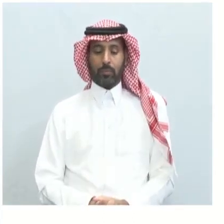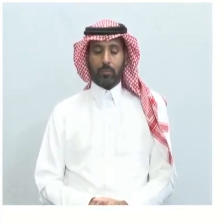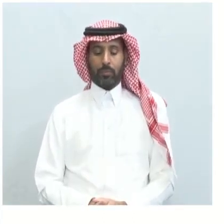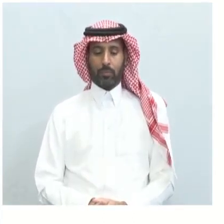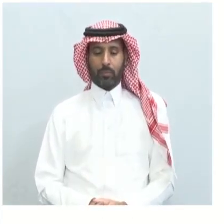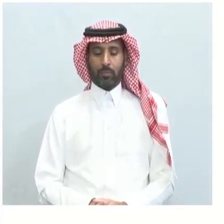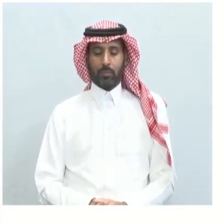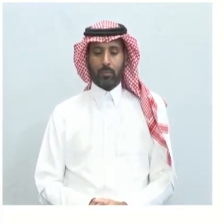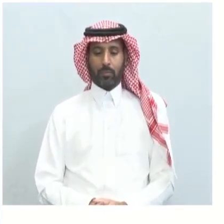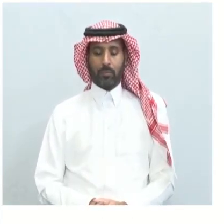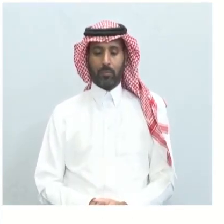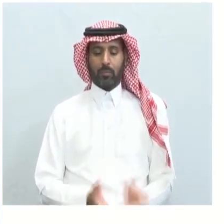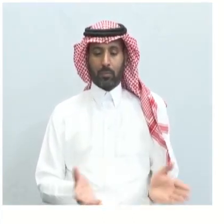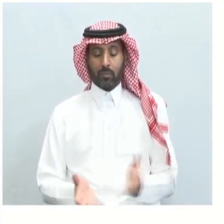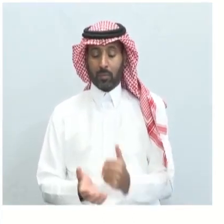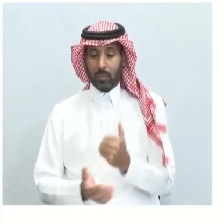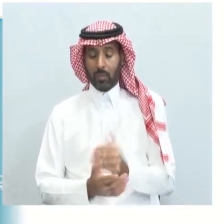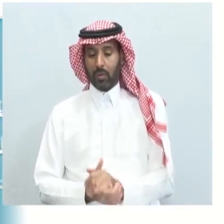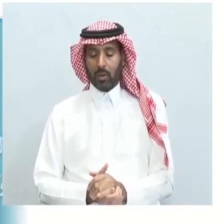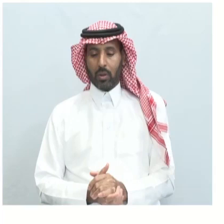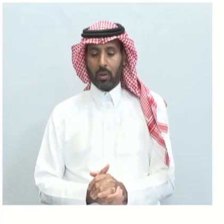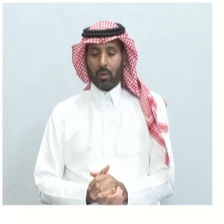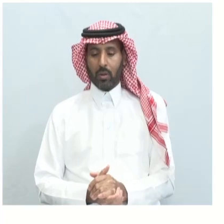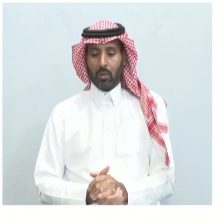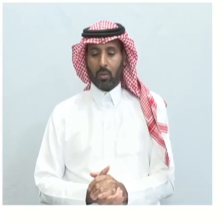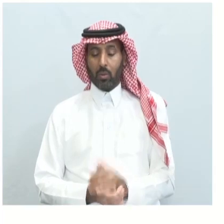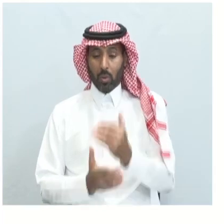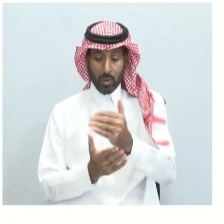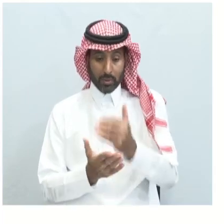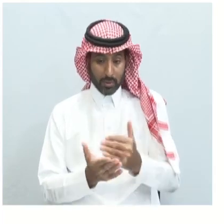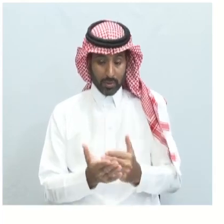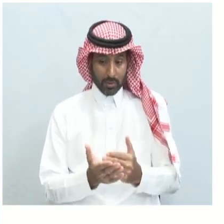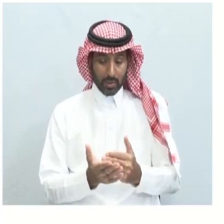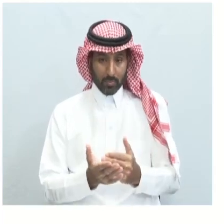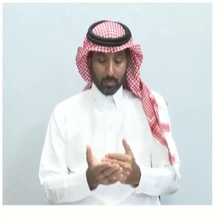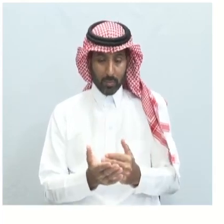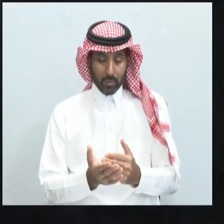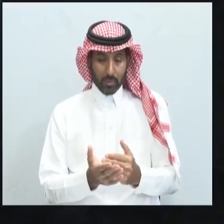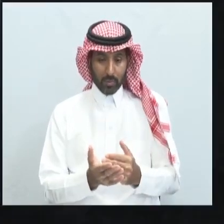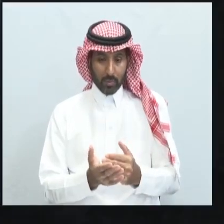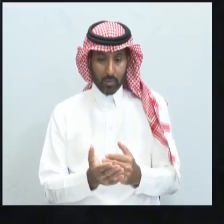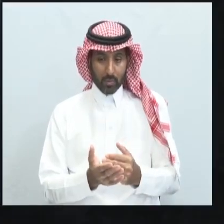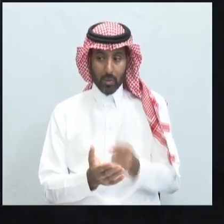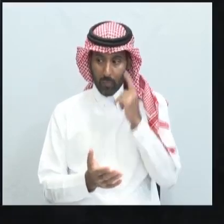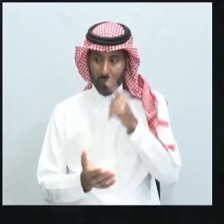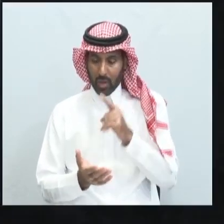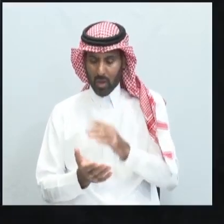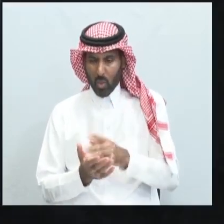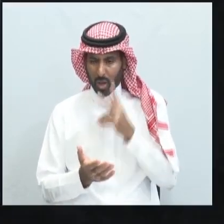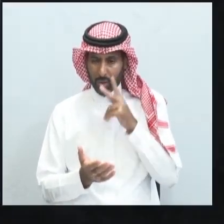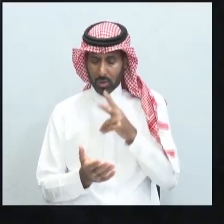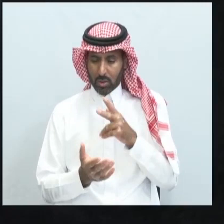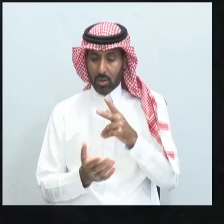اكتشافها ايضا من الممارسات وضع خطط شامله للاستجابه للحوادث